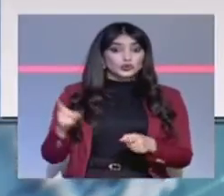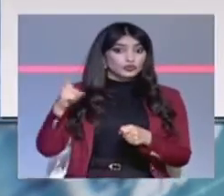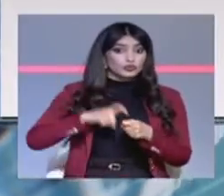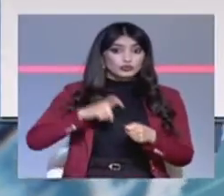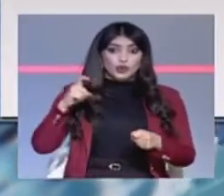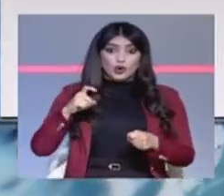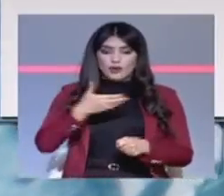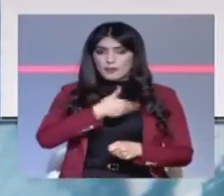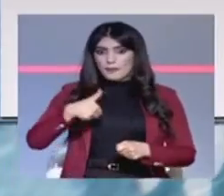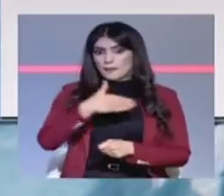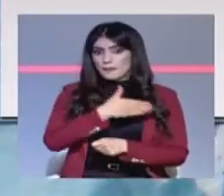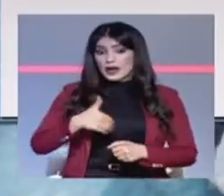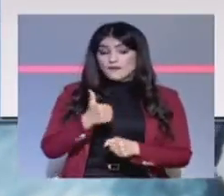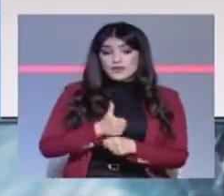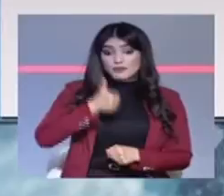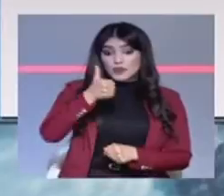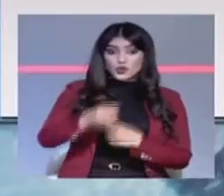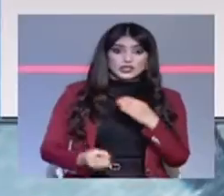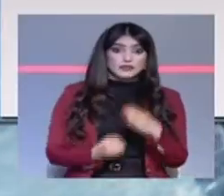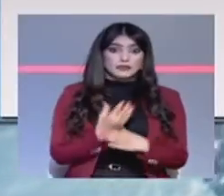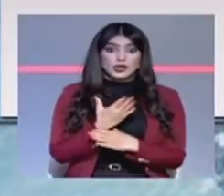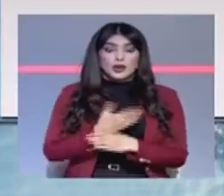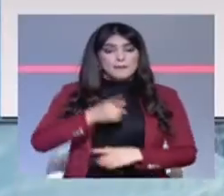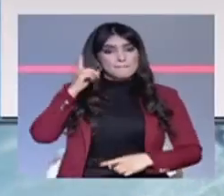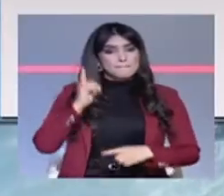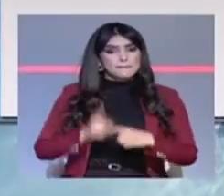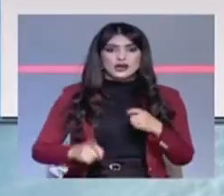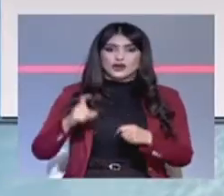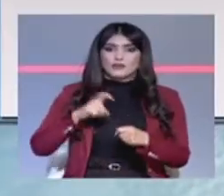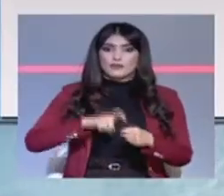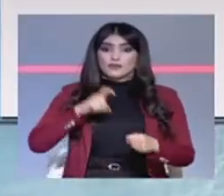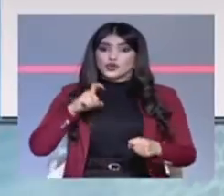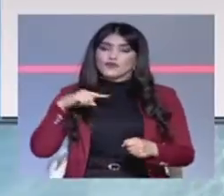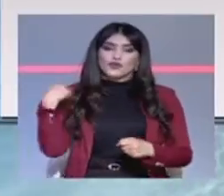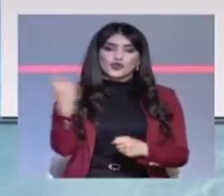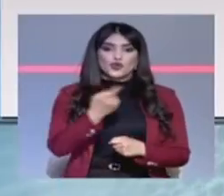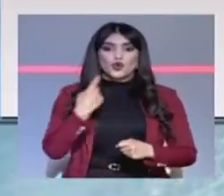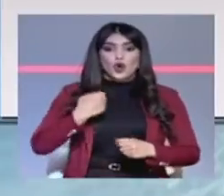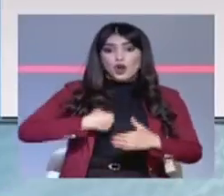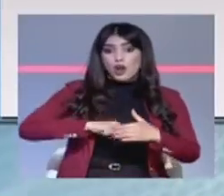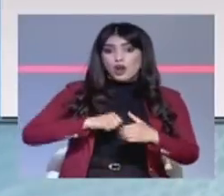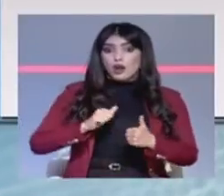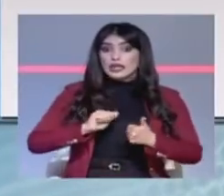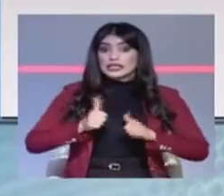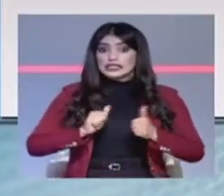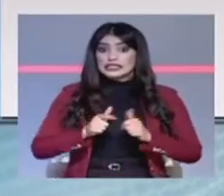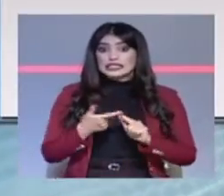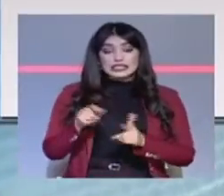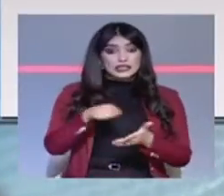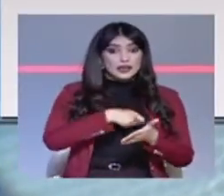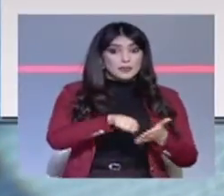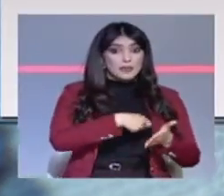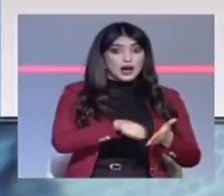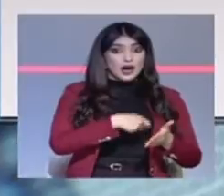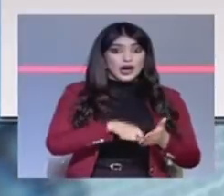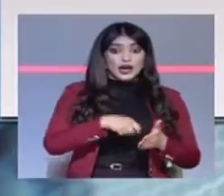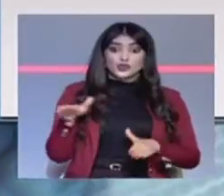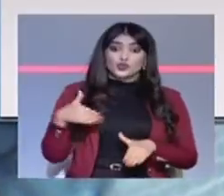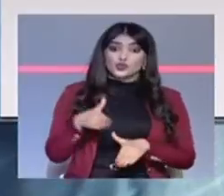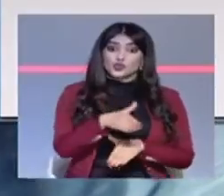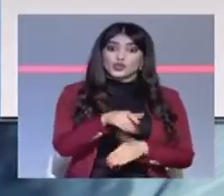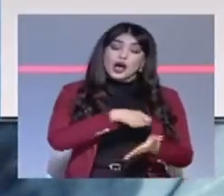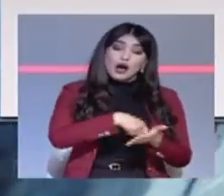النادي الافريقي في الموسم الجديد ومنعه من المشاركه في جميع المسابقات في صوره عدم خلاص مستحقات اللاعبين